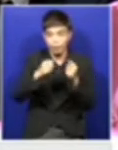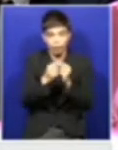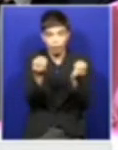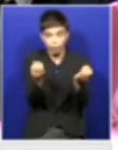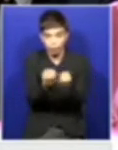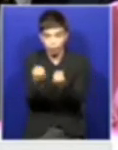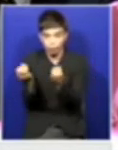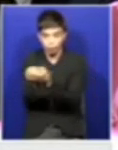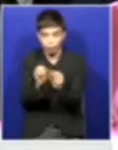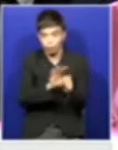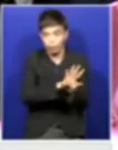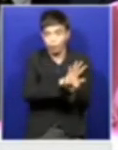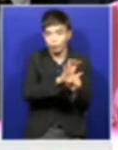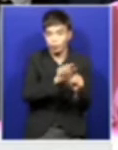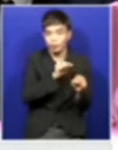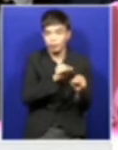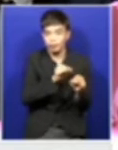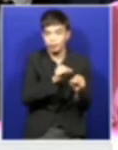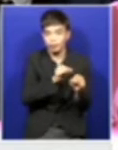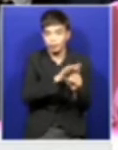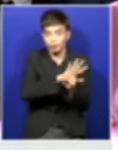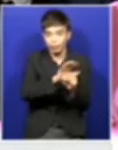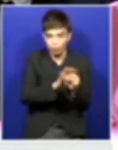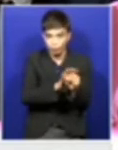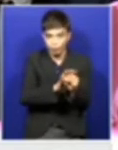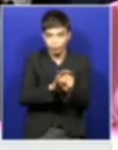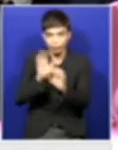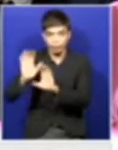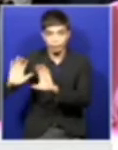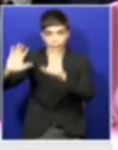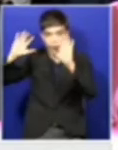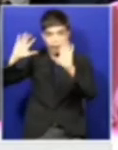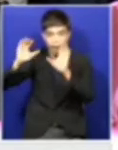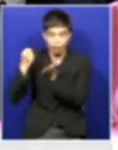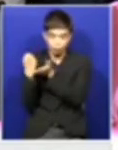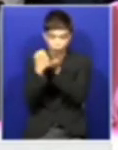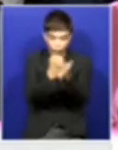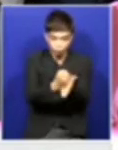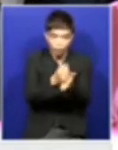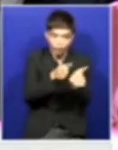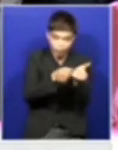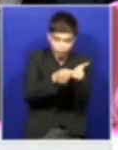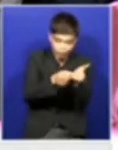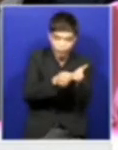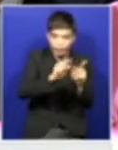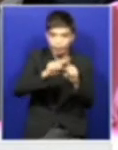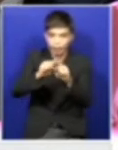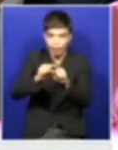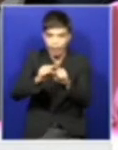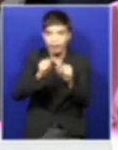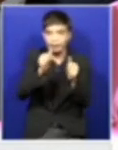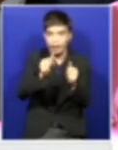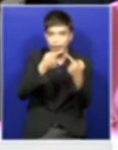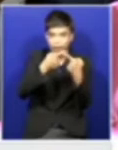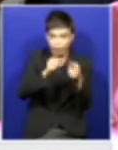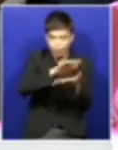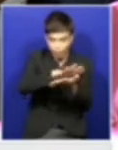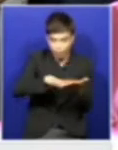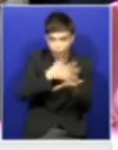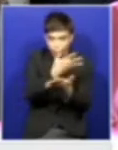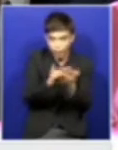19ซึ่งรัฐบาลได้แก้ไขปัญหาแต่ก็ยังไม่มีแผนรองรับพอเกิดโ